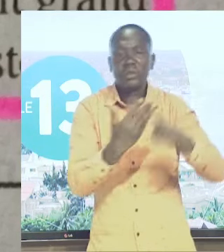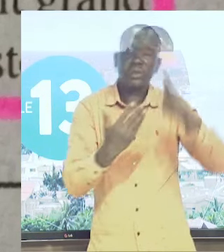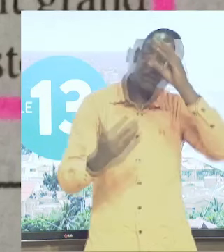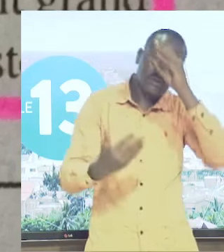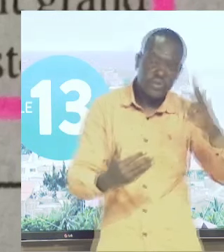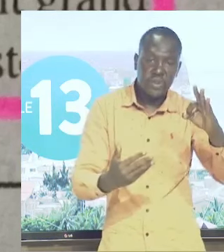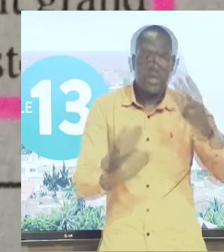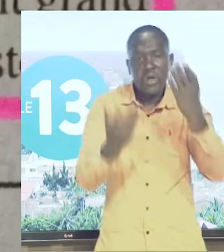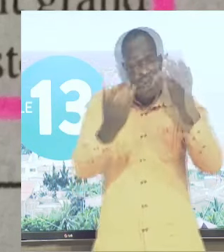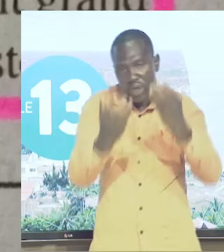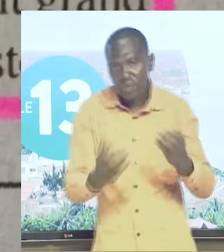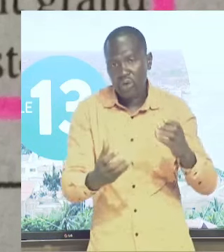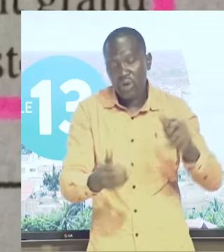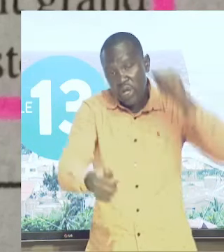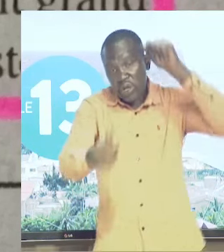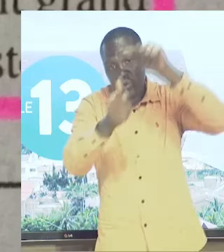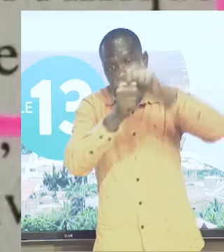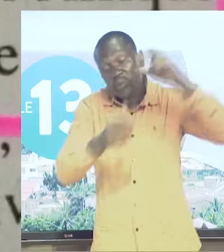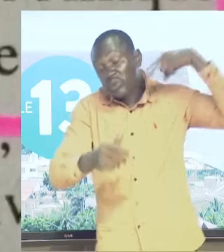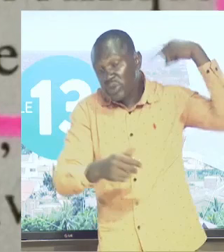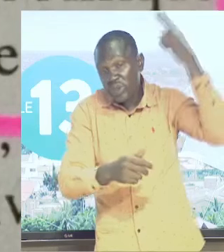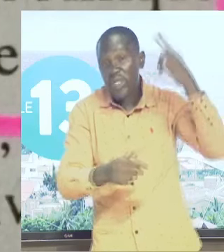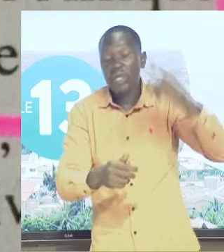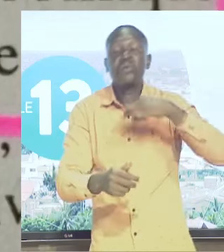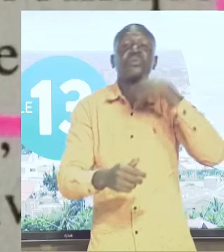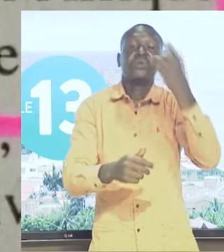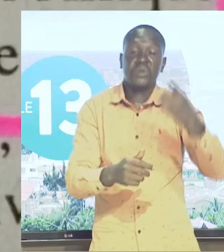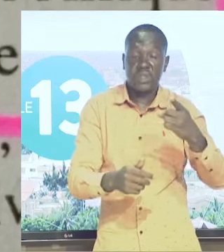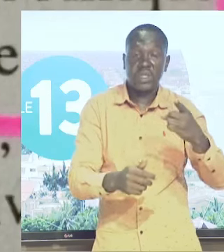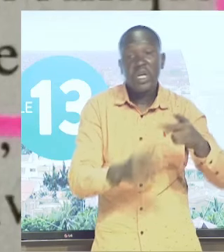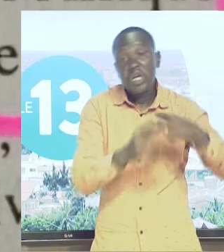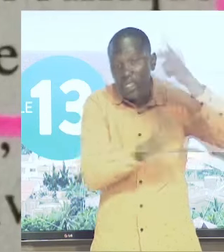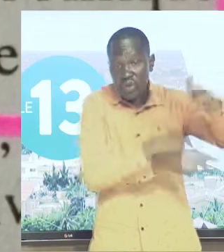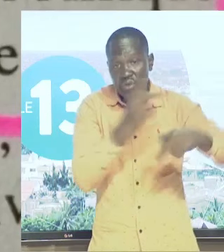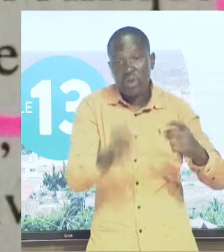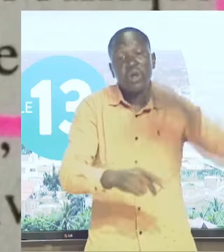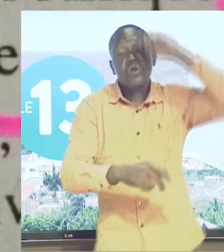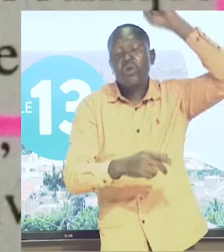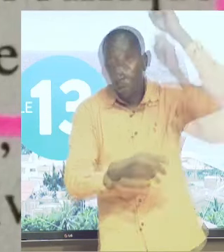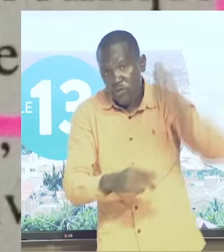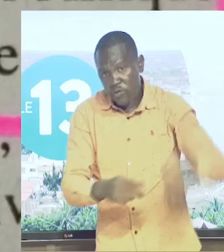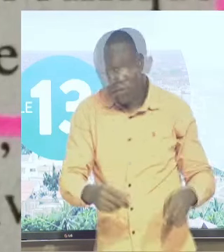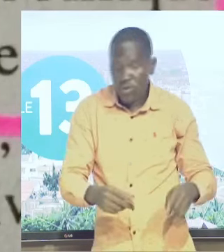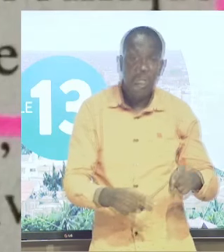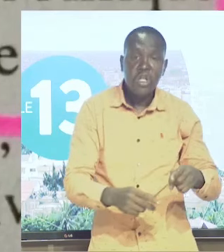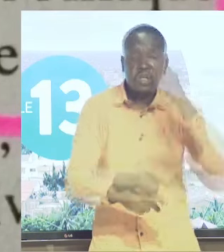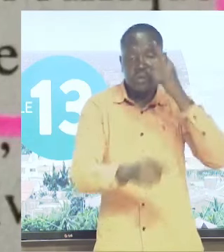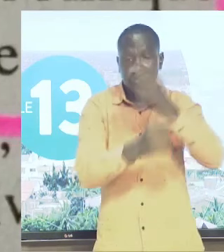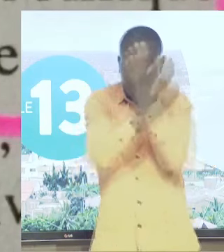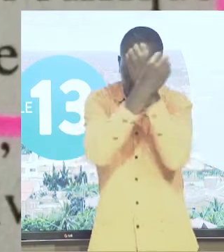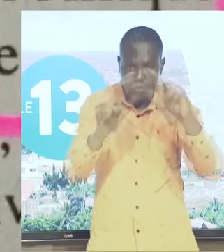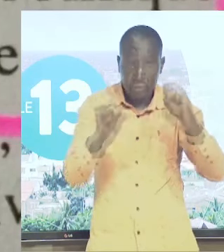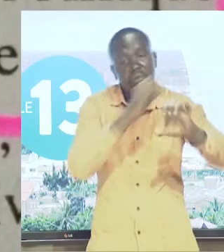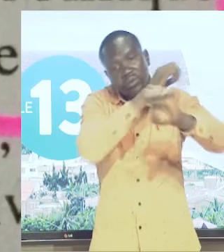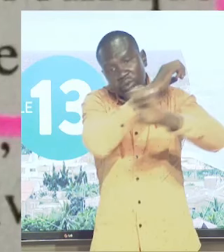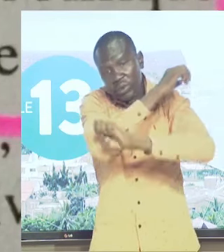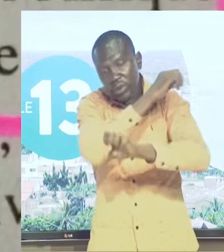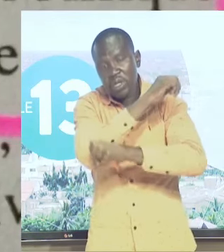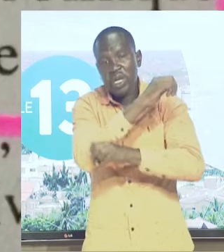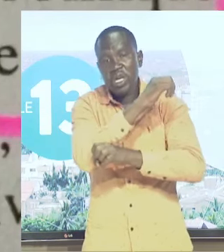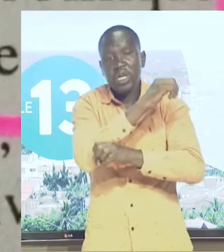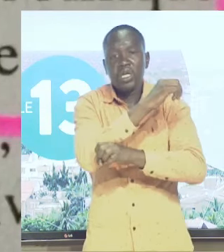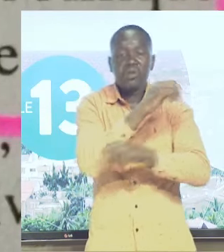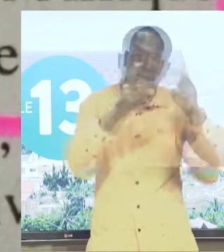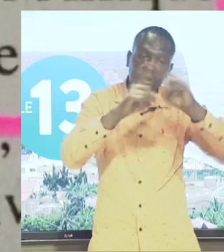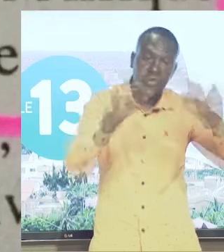besoin de cet autre rappel historique pour dire à ses citoyens qu'il lui a fallu une armada de secouristes venus de l'étranger, en particulier